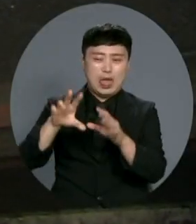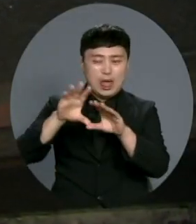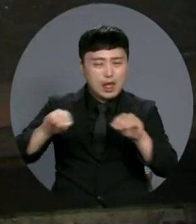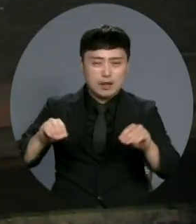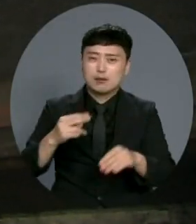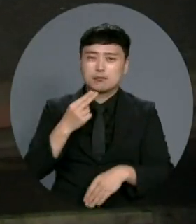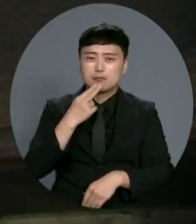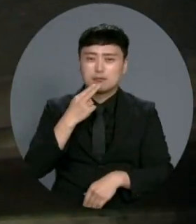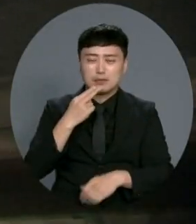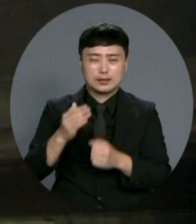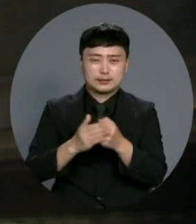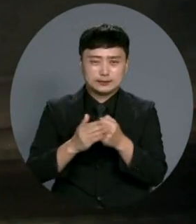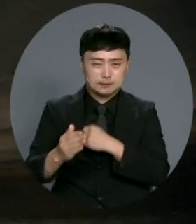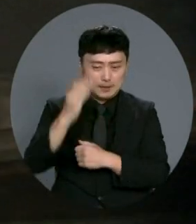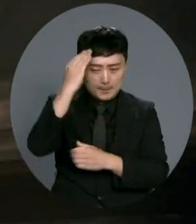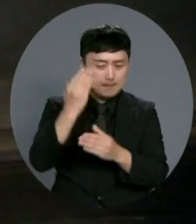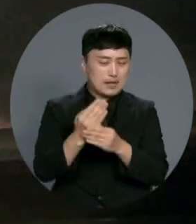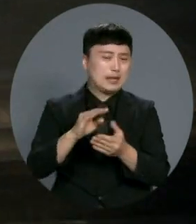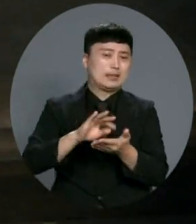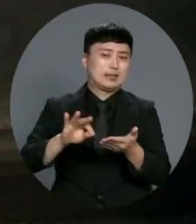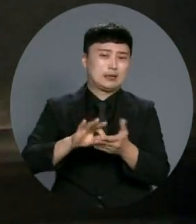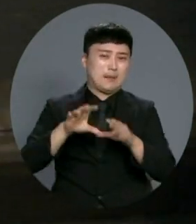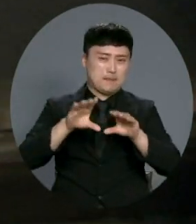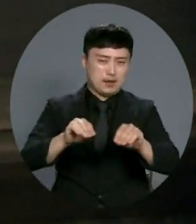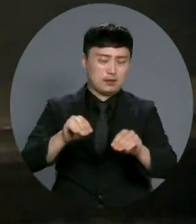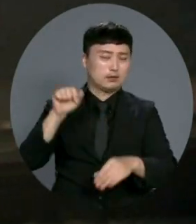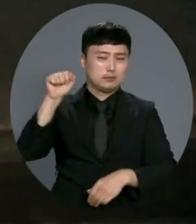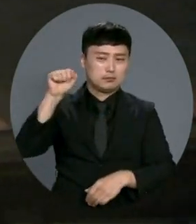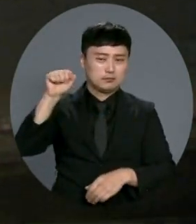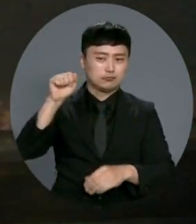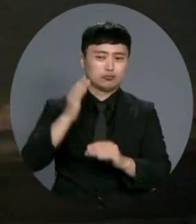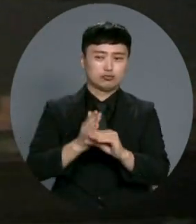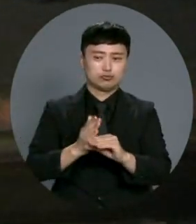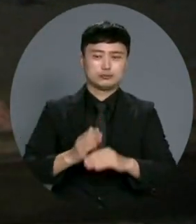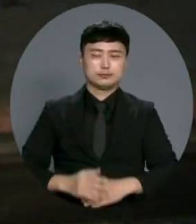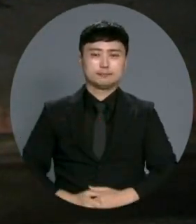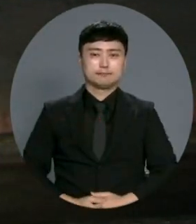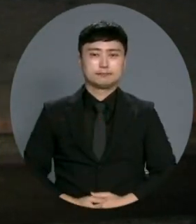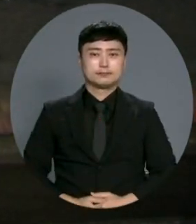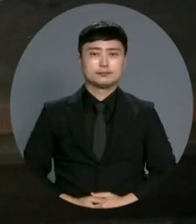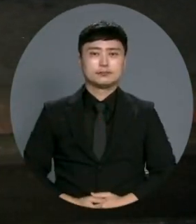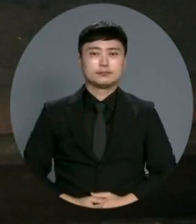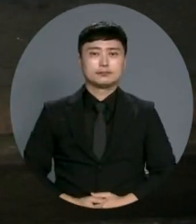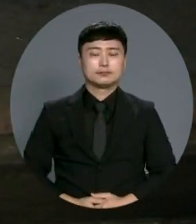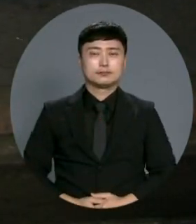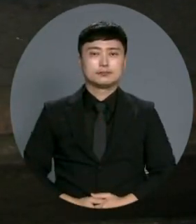유연탄 사용부터 즉각 중단하라 촉구했습니다. MBC 뉴스 박재영입니다.